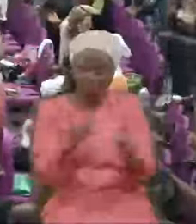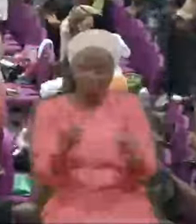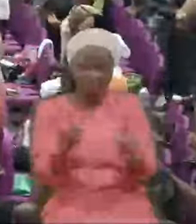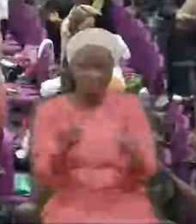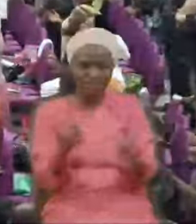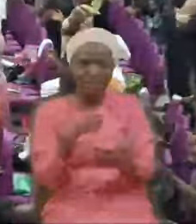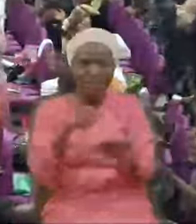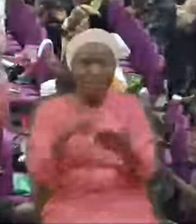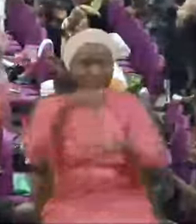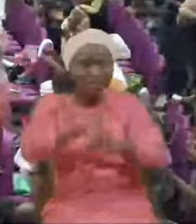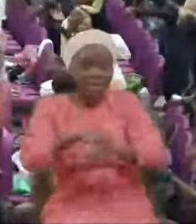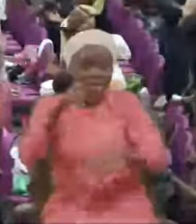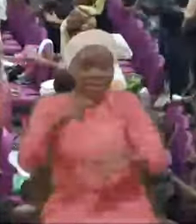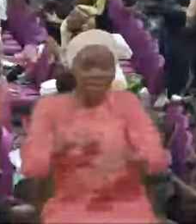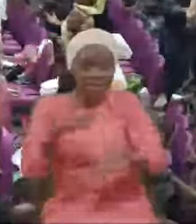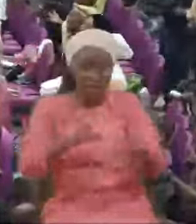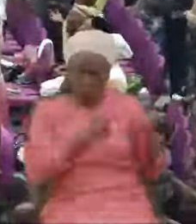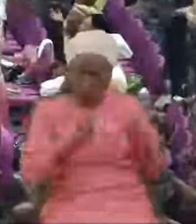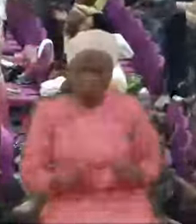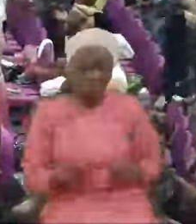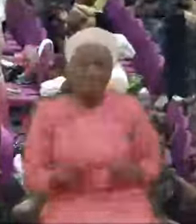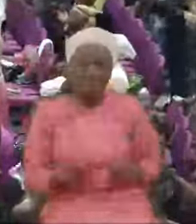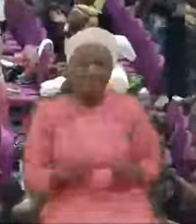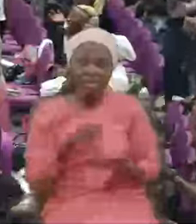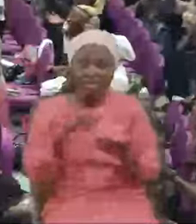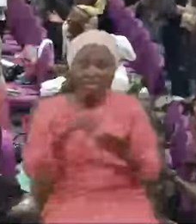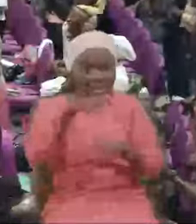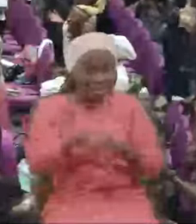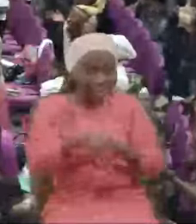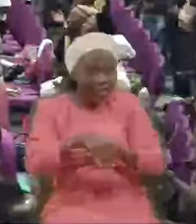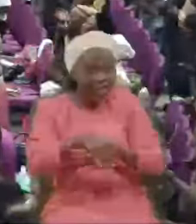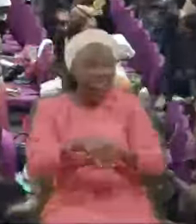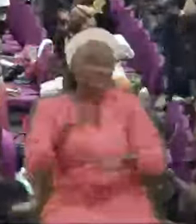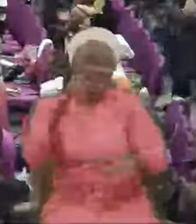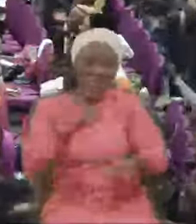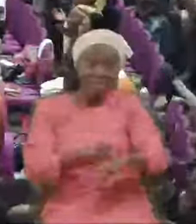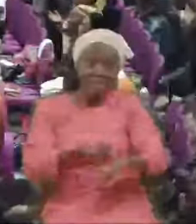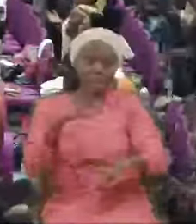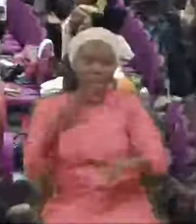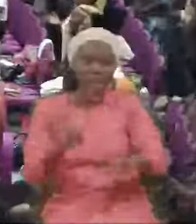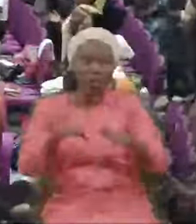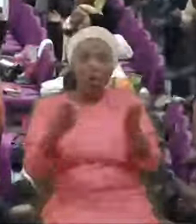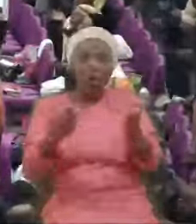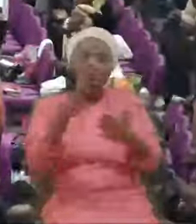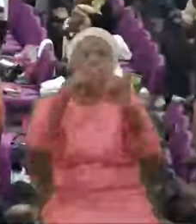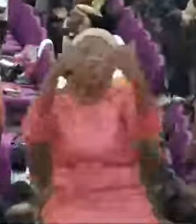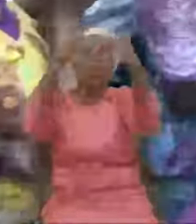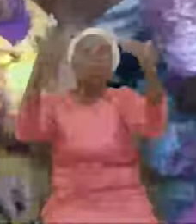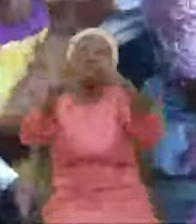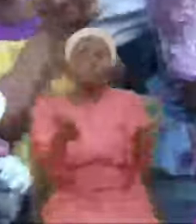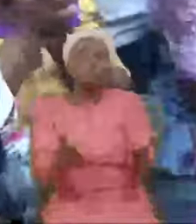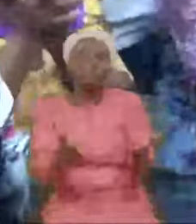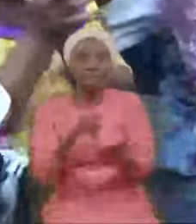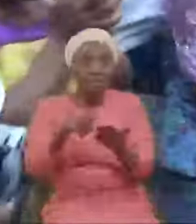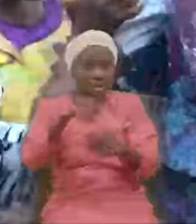Ce soir, c'est la soirée qui rétablit la force. Ce soir, c'est la soirée qui ouvre les écluses des cieux.